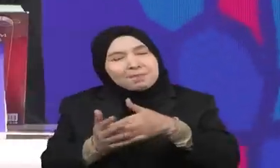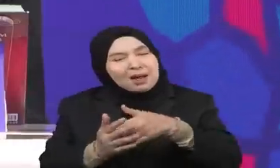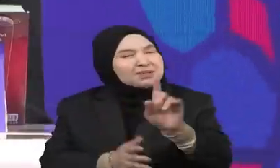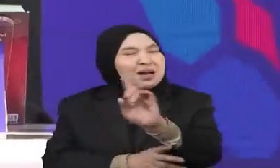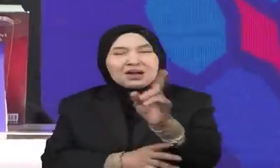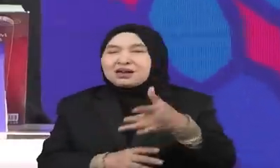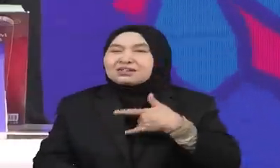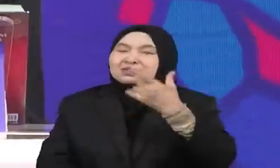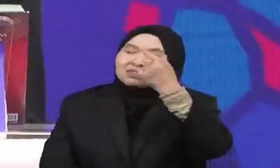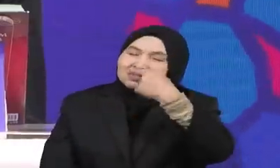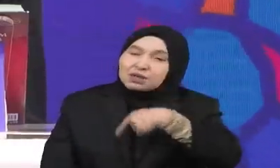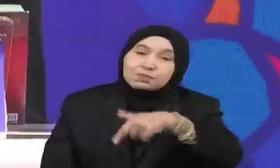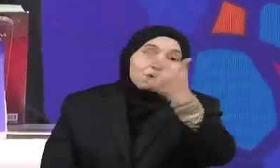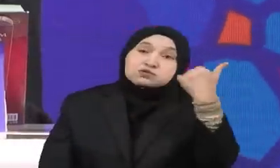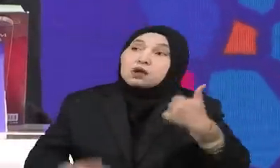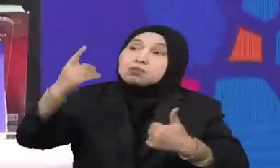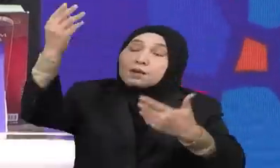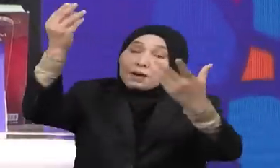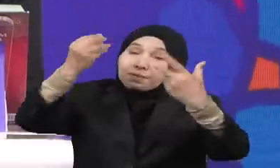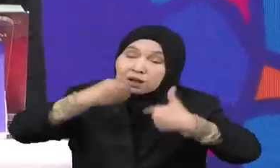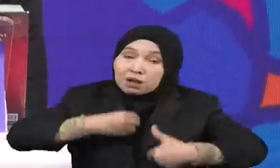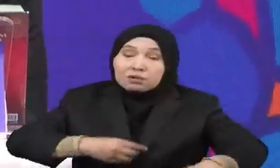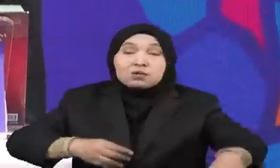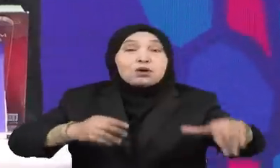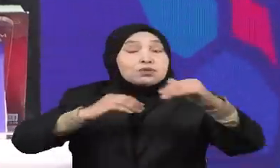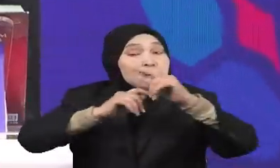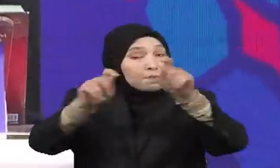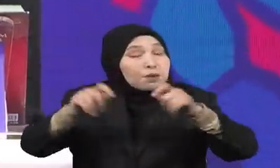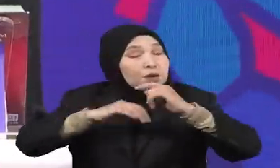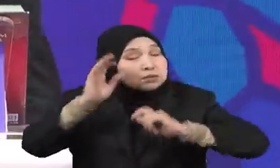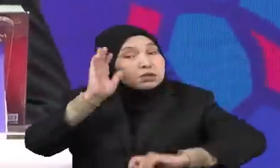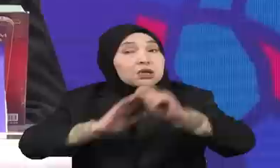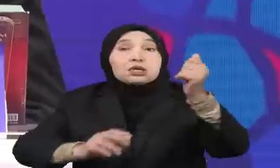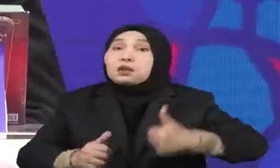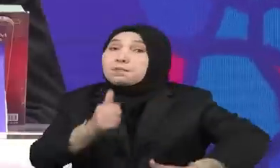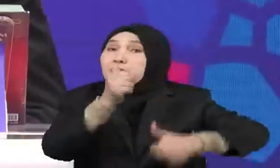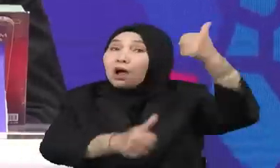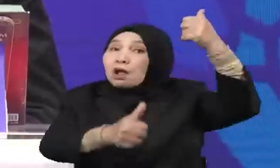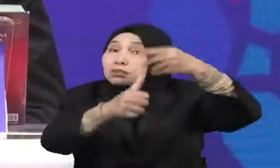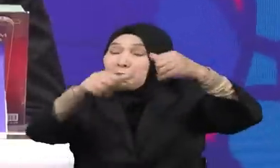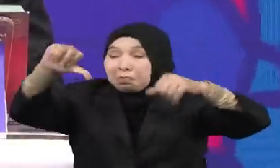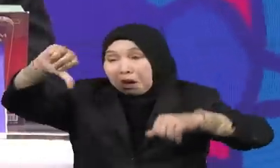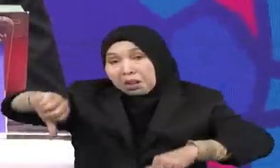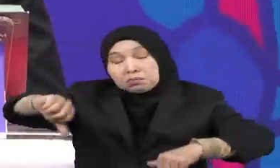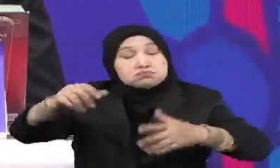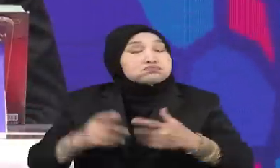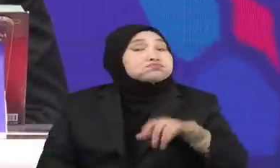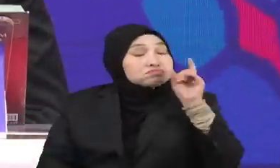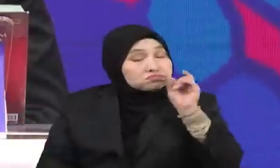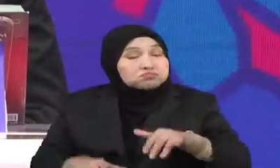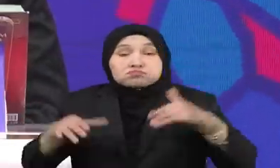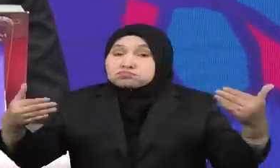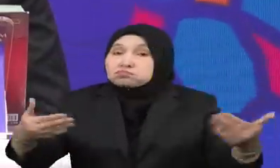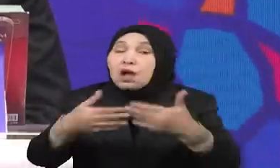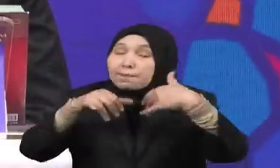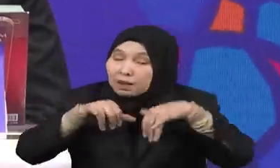karena Allah Subhanahu Wa Ta'ala memberikan derajat yang tinggi sama adik kita menang ataupun kalah tetapi perjuangan itu perlu diteruskan